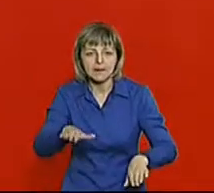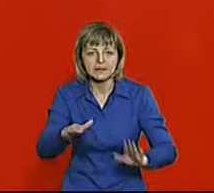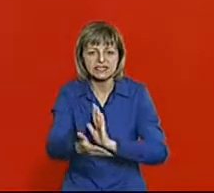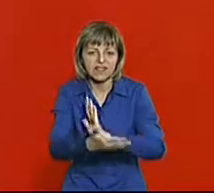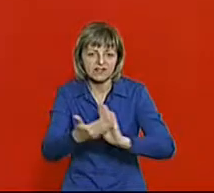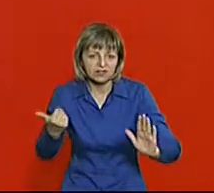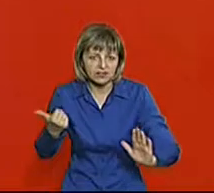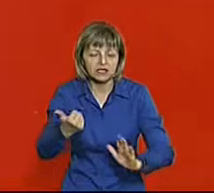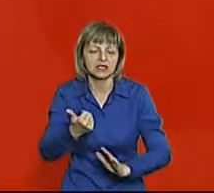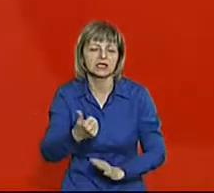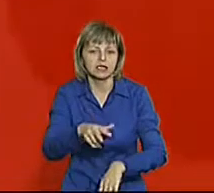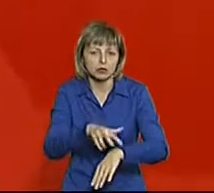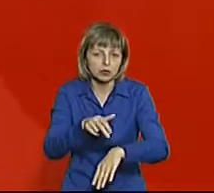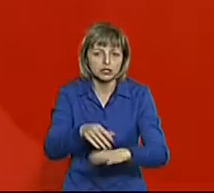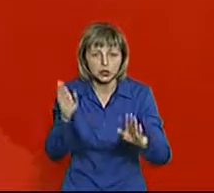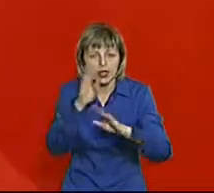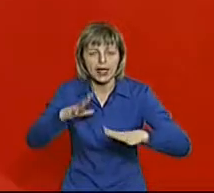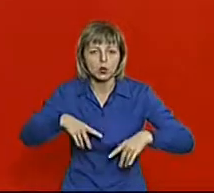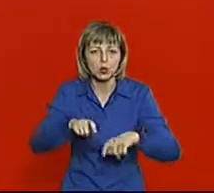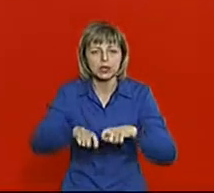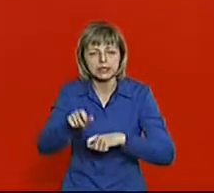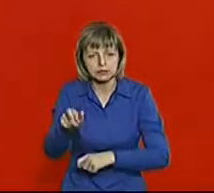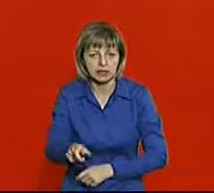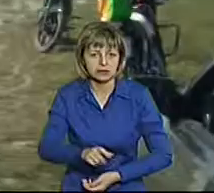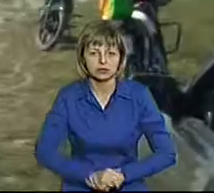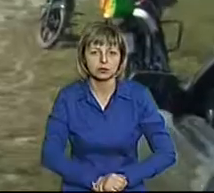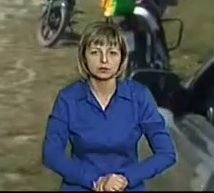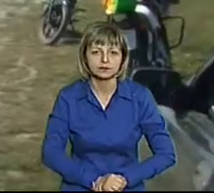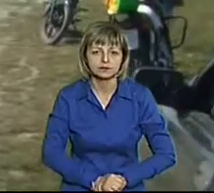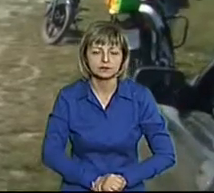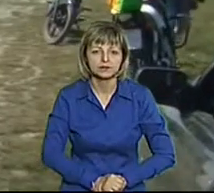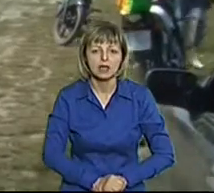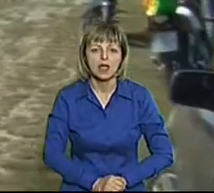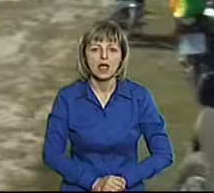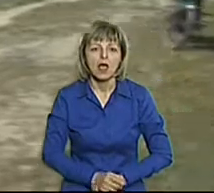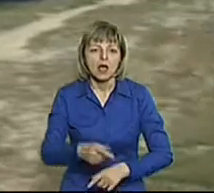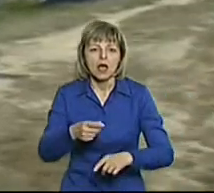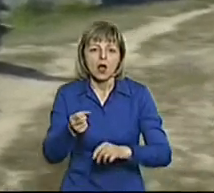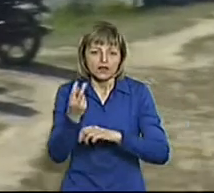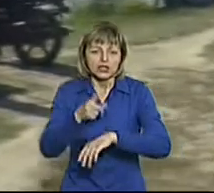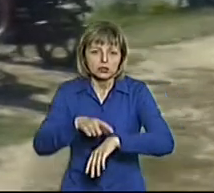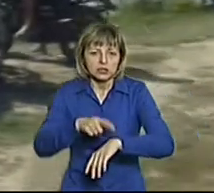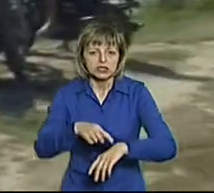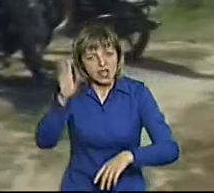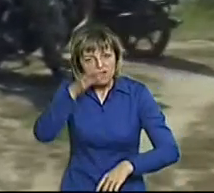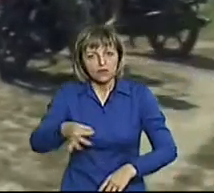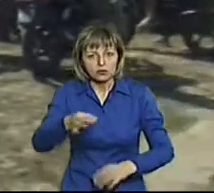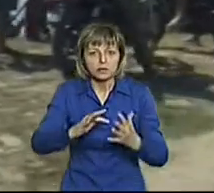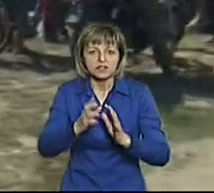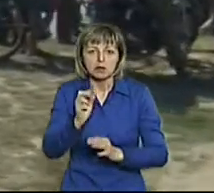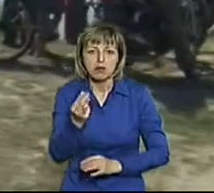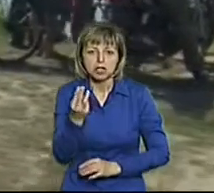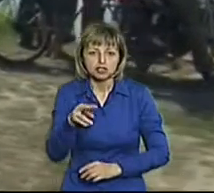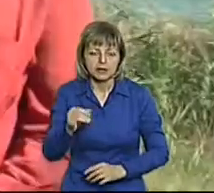та екоінспекцію. Деталі дізнавалася Оксана Кот. У півдні на березі водойми у селі Башлики зібралися